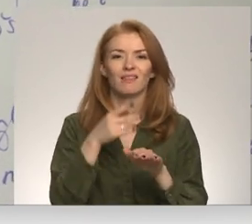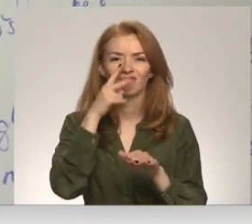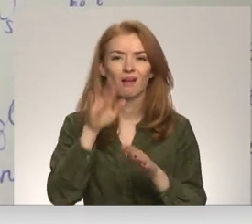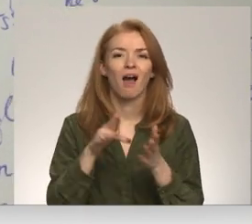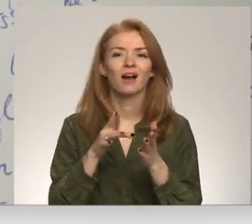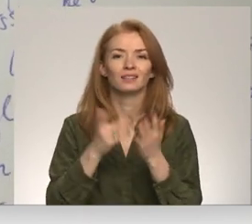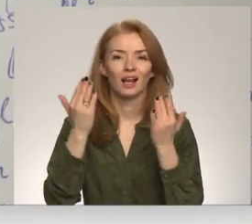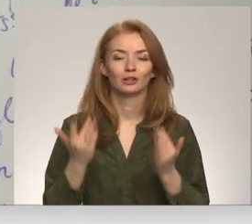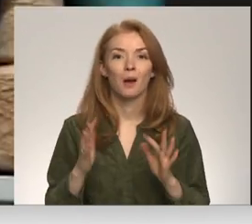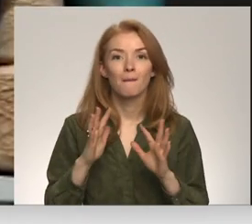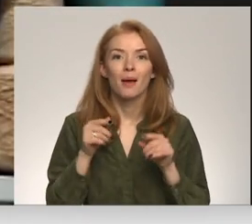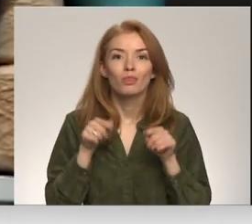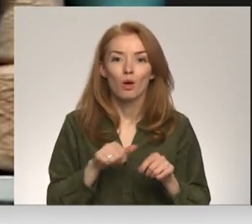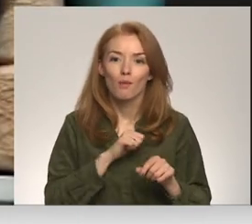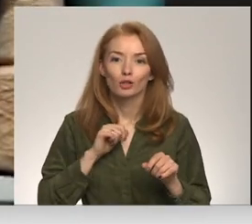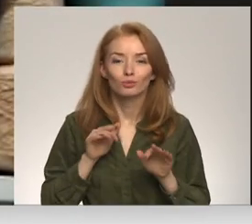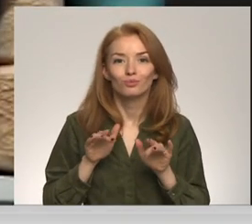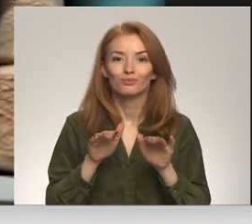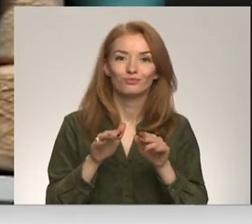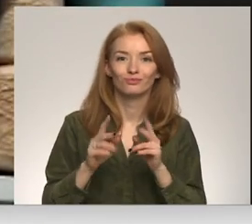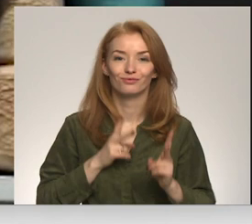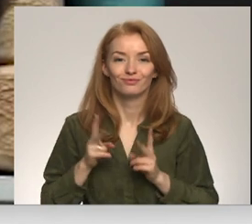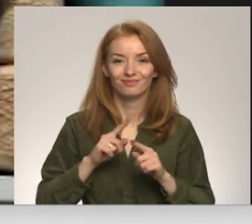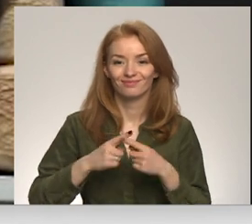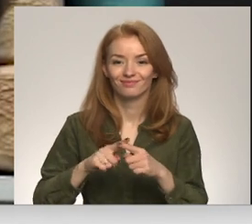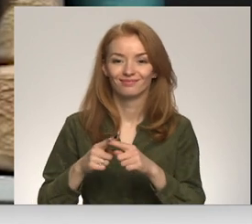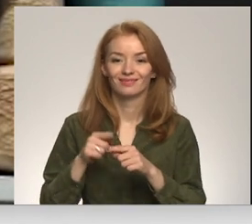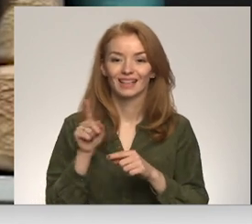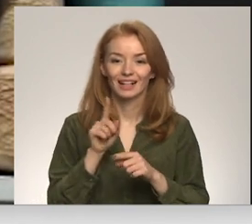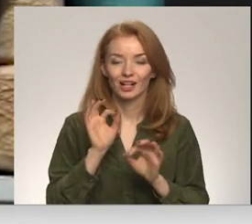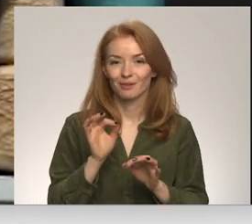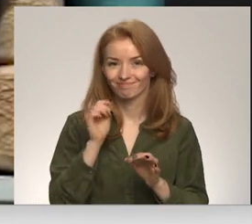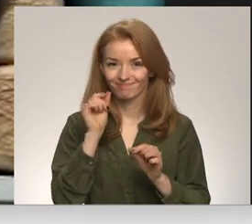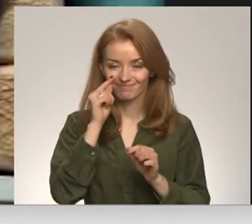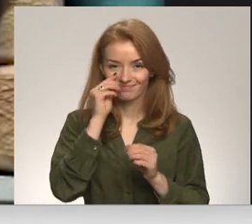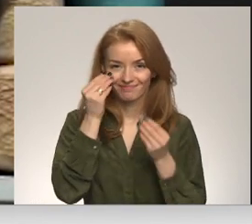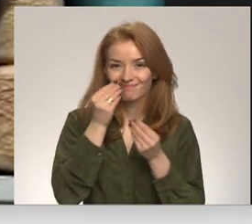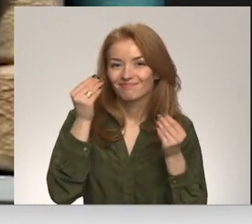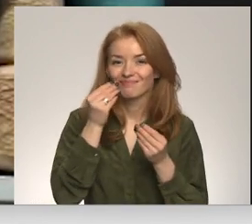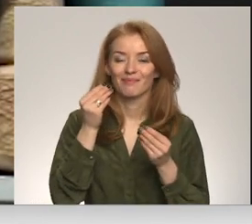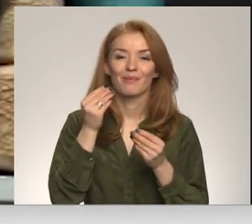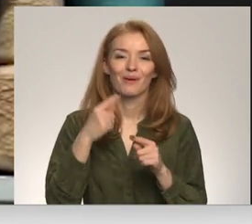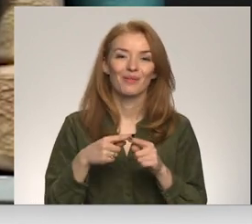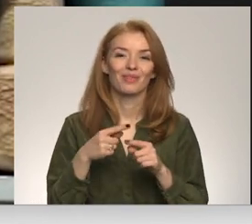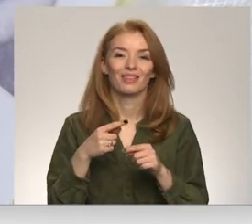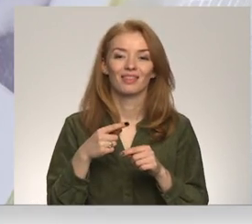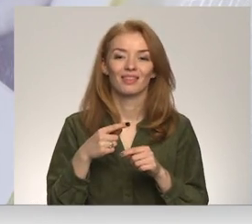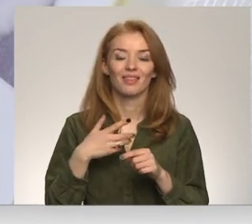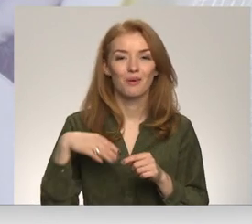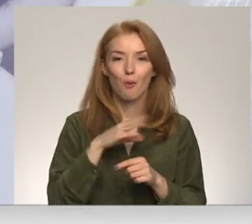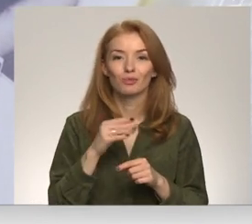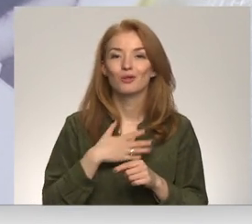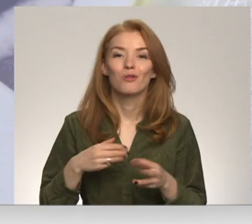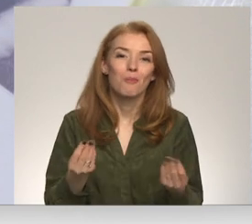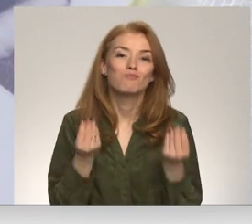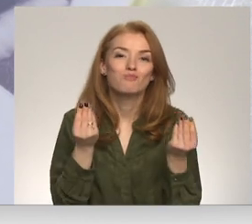bet par to darīšanu sirds ilda. Tas ir, tev ir asars acīs, un tu saproti, cik mums ir